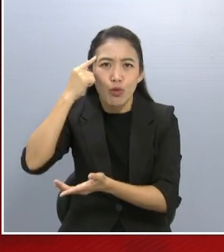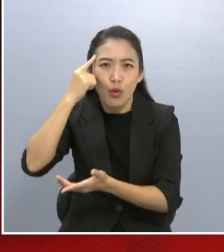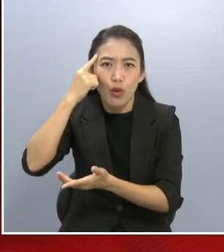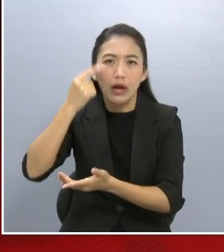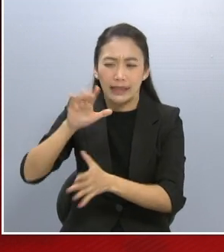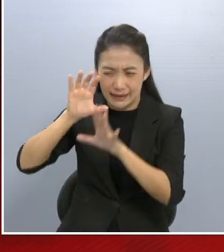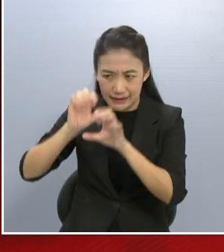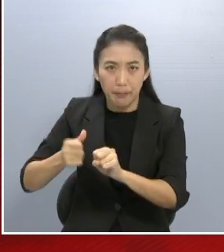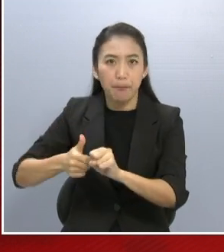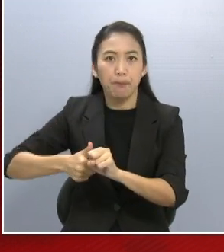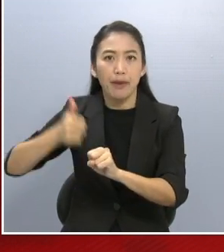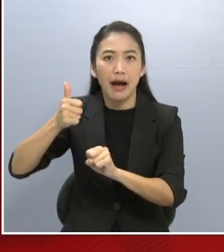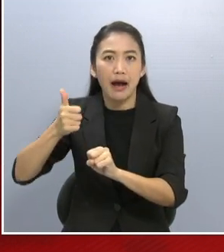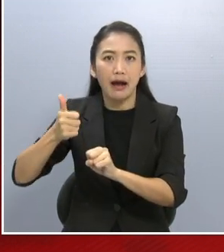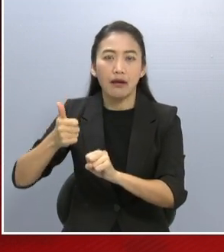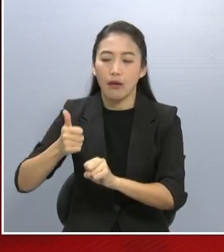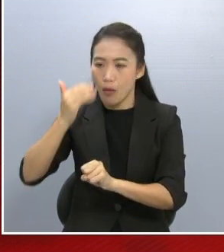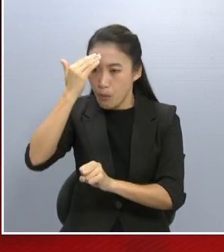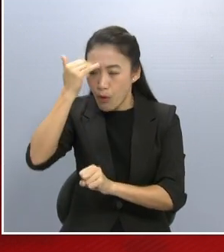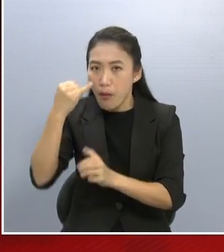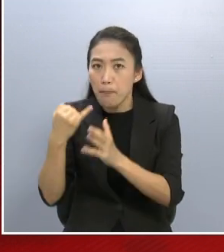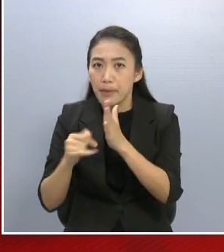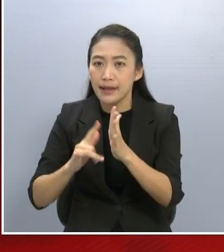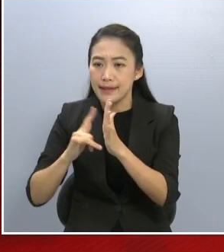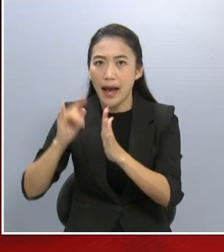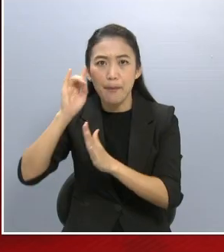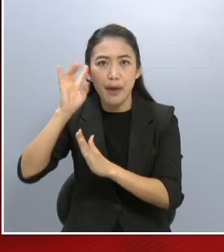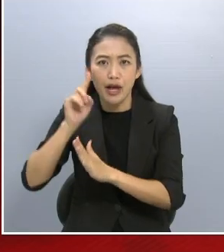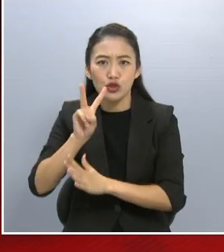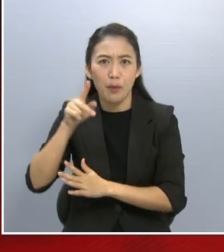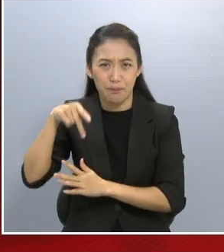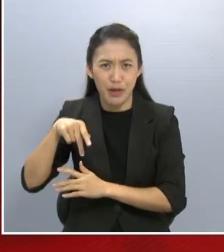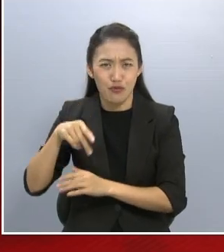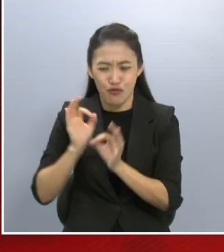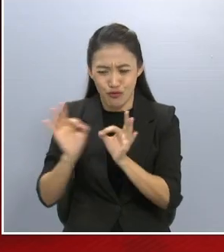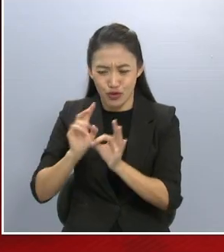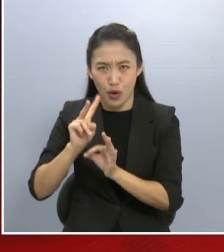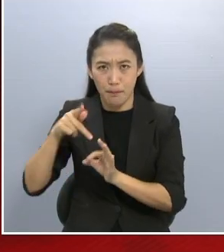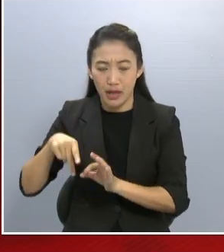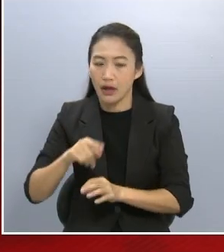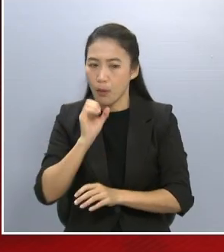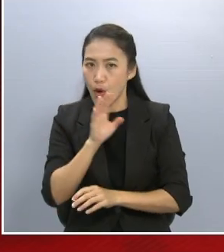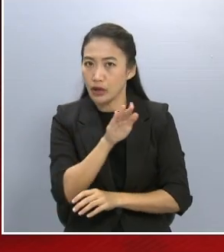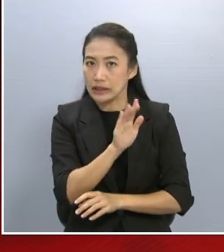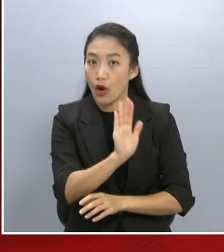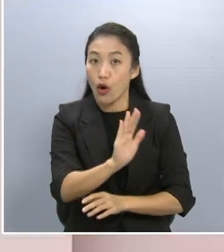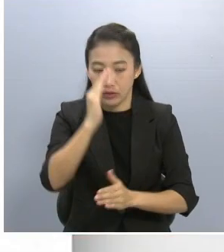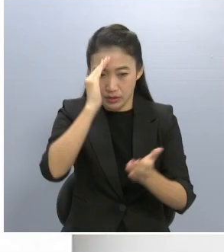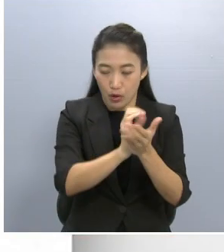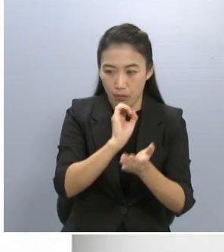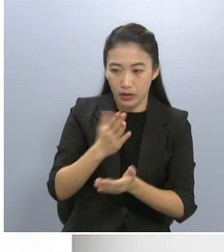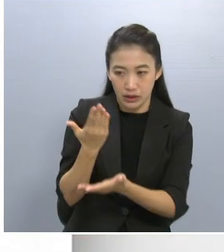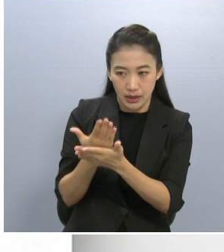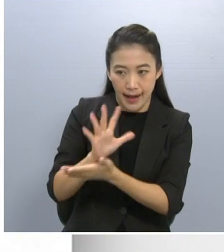บ้า 2,000เม็ดแล้วติดต่อมาหาคุณมณีรัตน์โดยบอกว่าให้เอาเงิน 500,000เอามาให้เพื่อแลกกับการที่จะไม่จับกุม